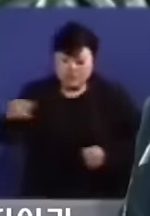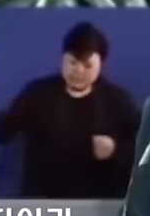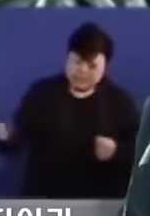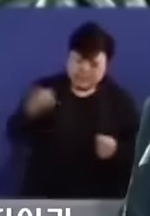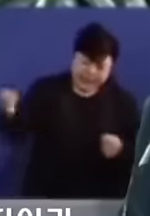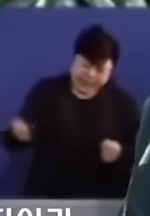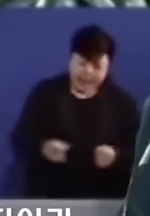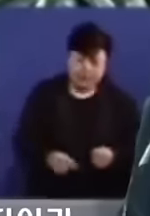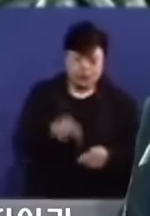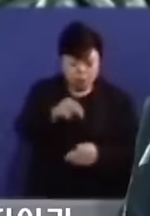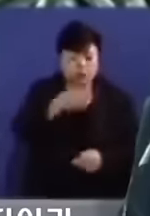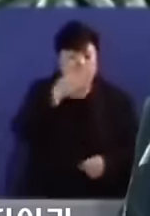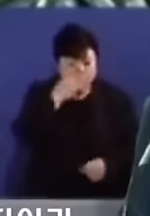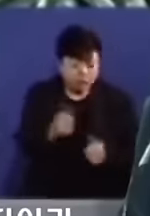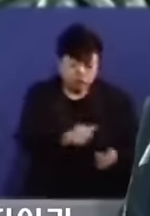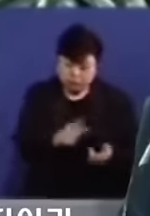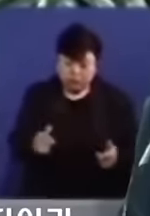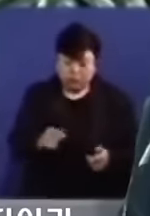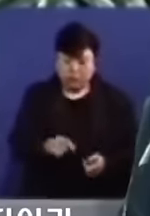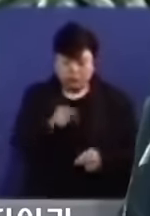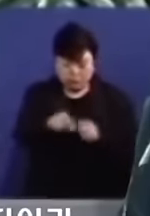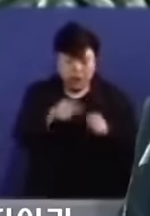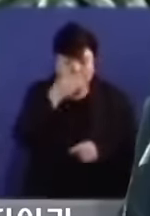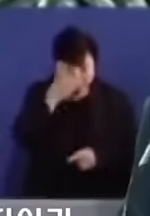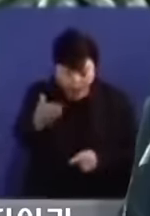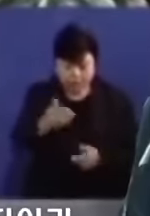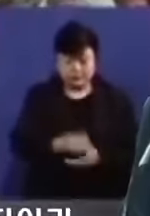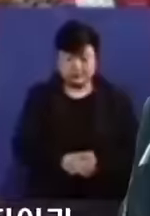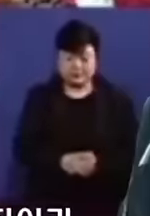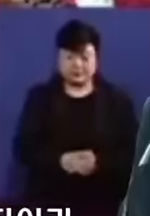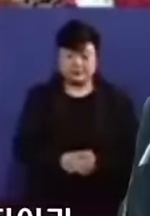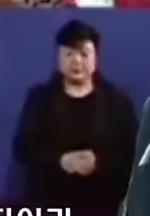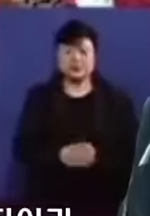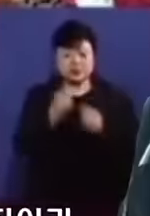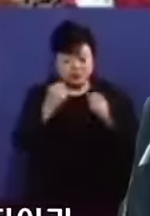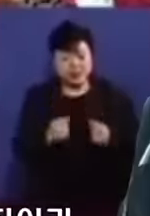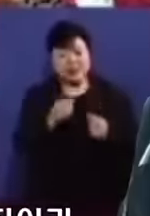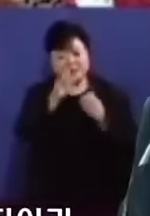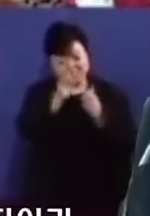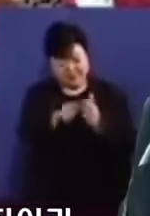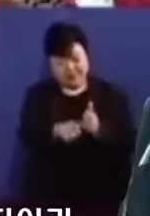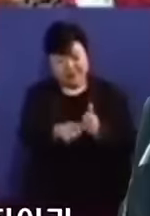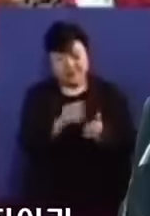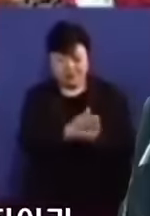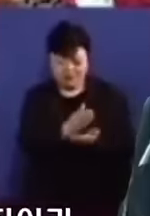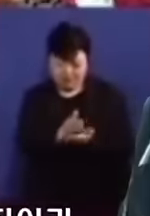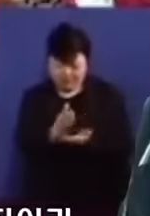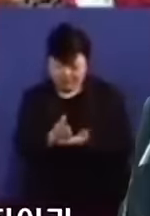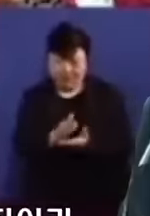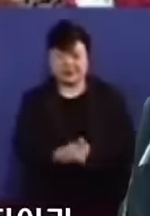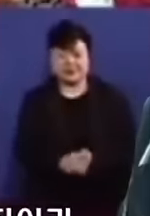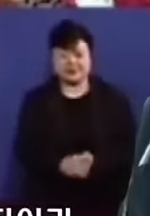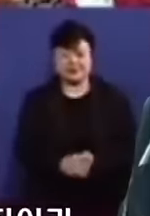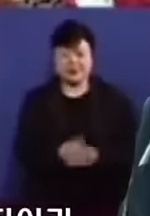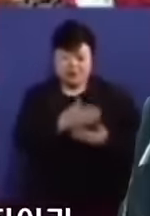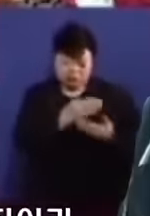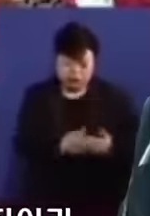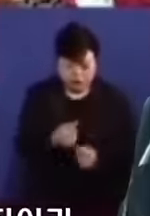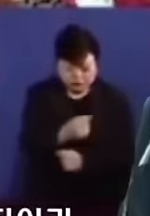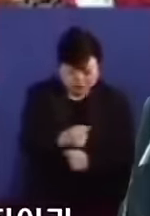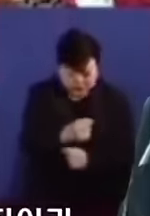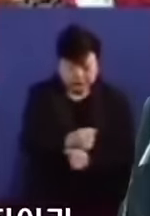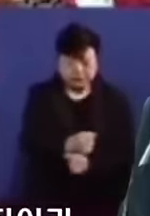센데도 건너갈 수 있었다는 것입니다. 우리가 인생을 살면서 여러 가지 무거운